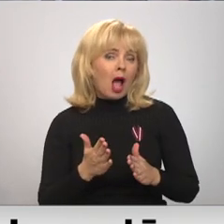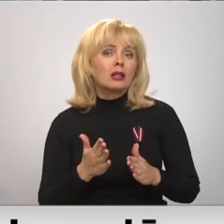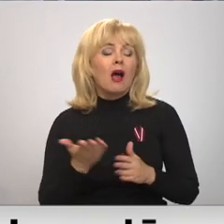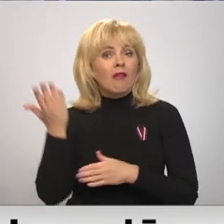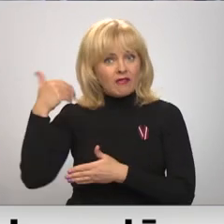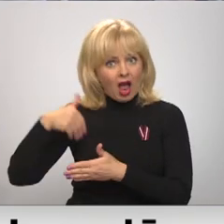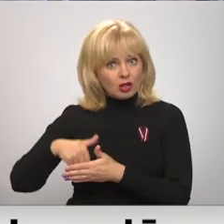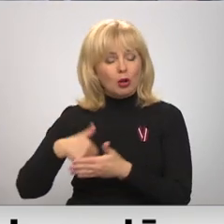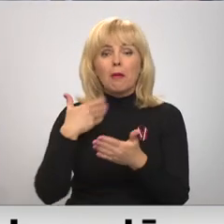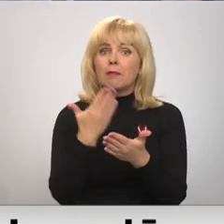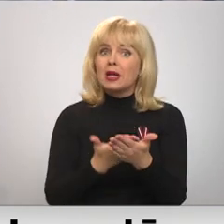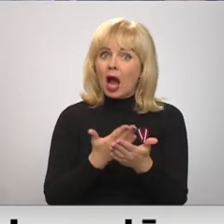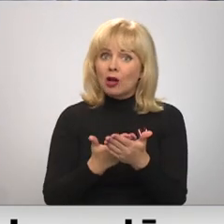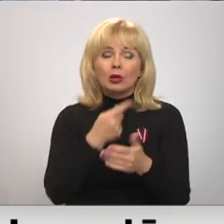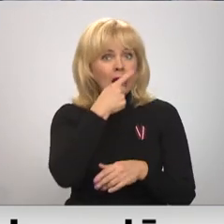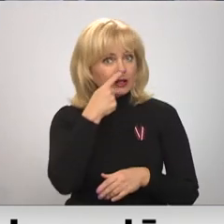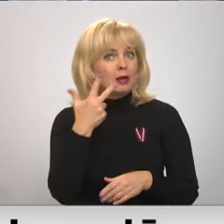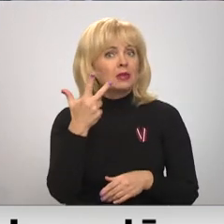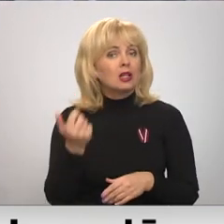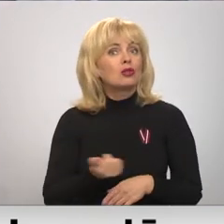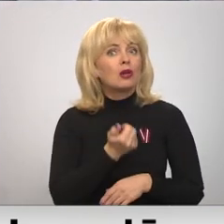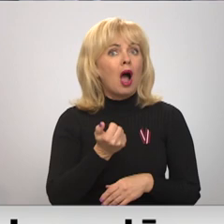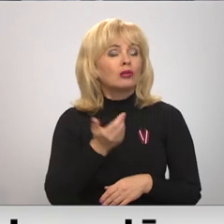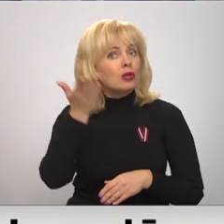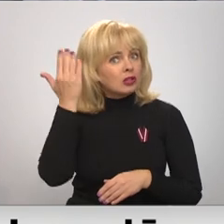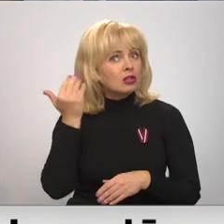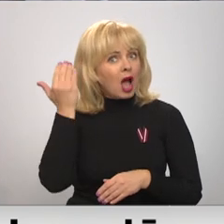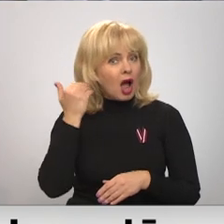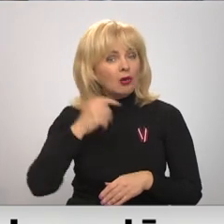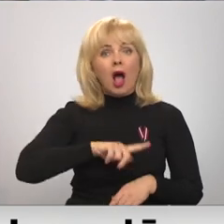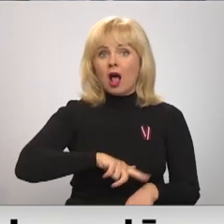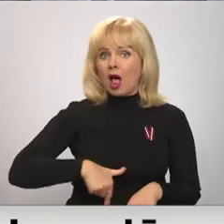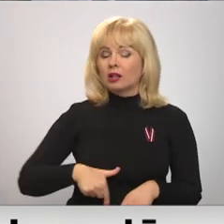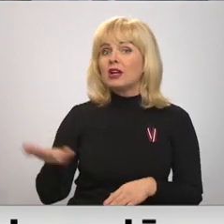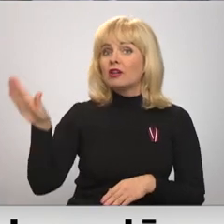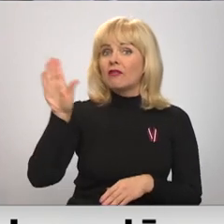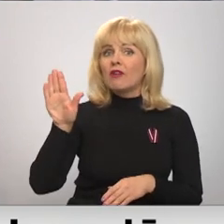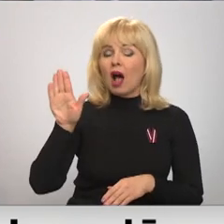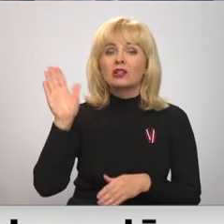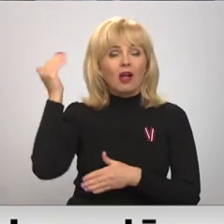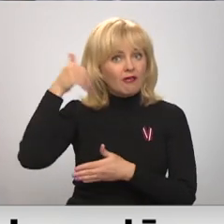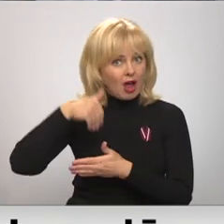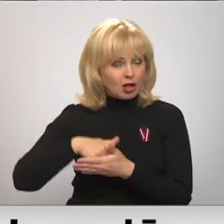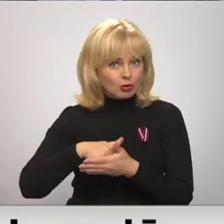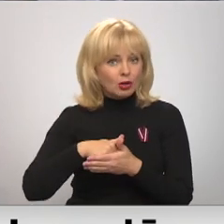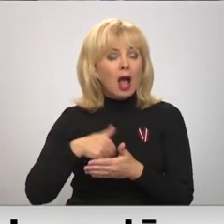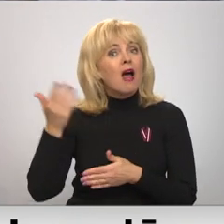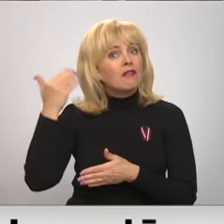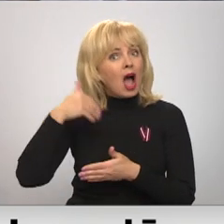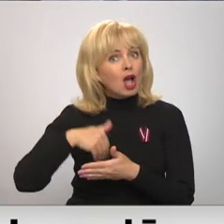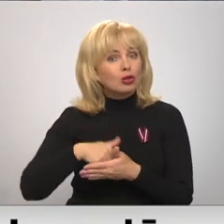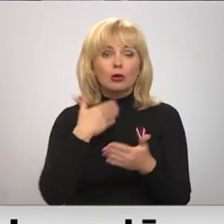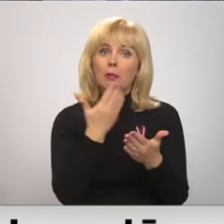vēsture pierāda, un mums tagad ir 103 gadi sena Latvijas valsts vēsture, tātad vēsture pierāda to,